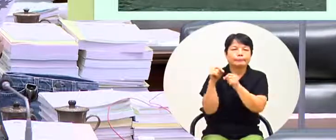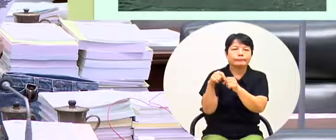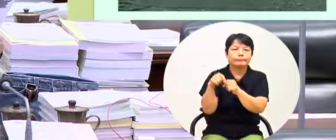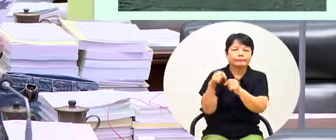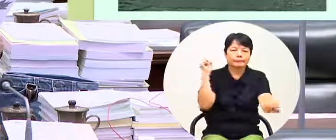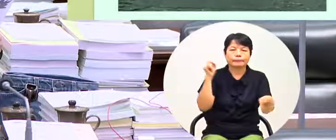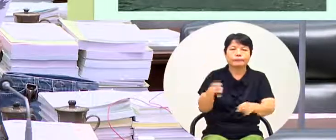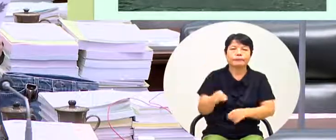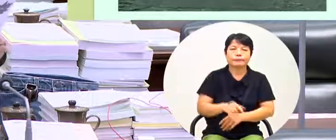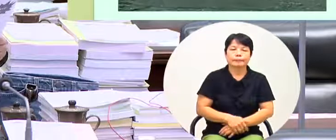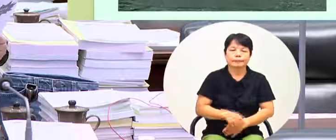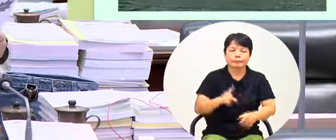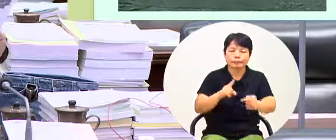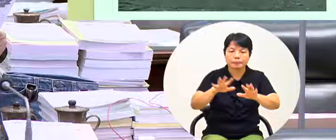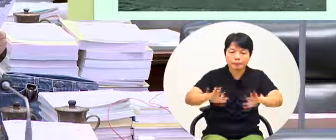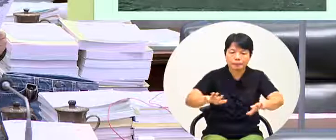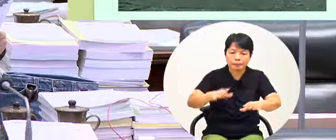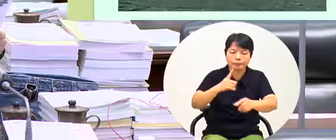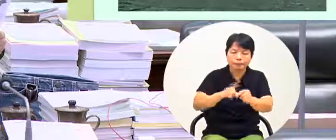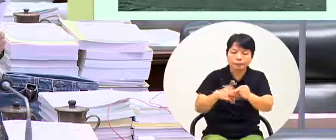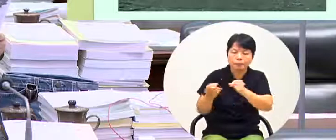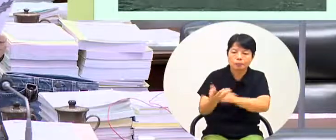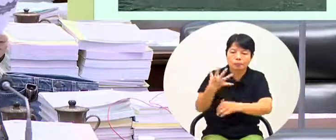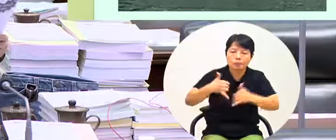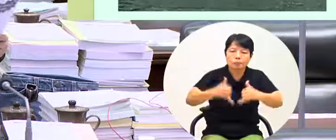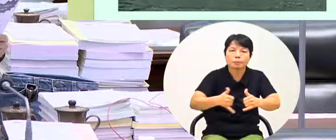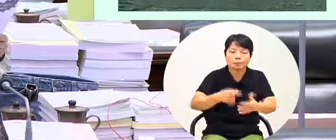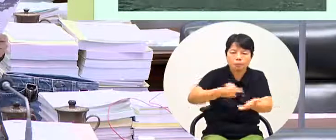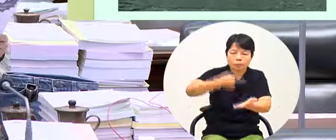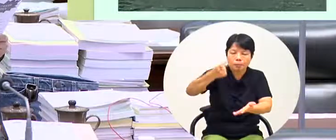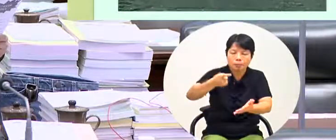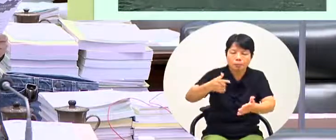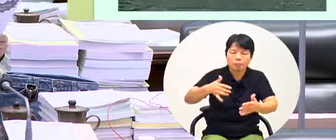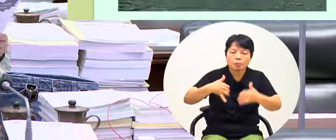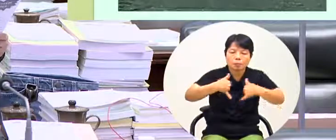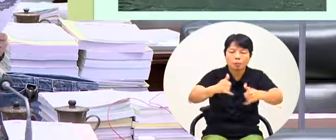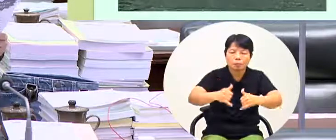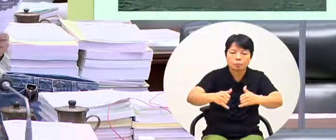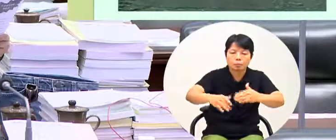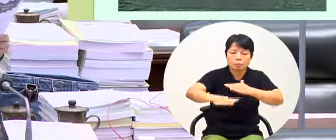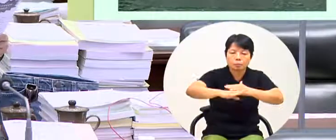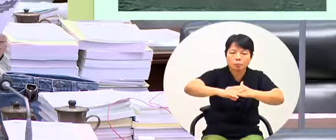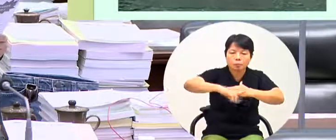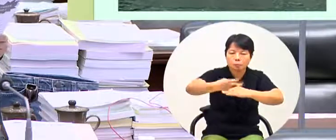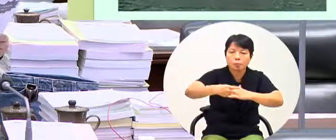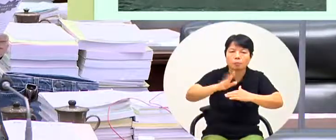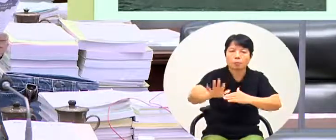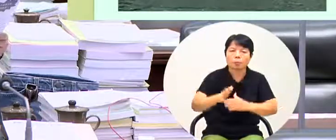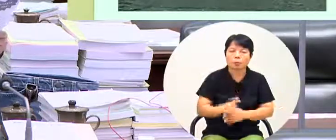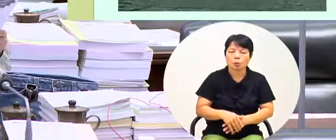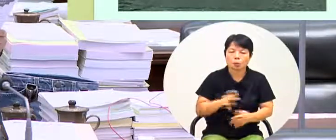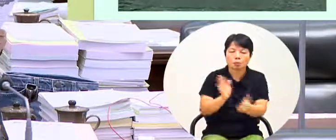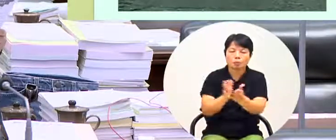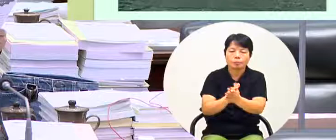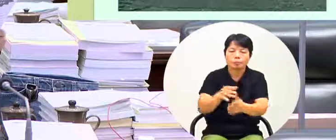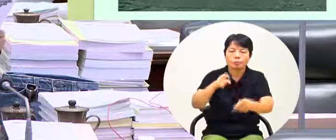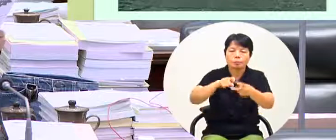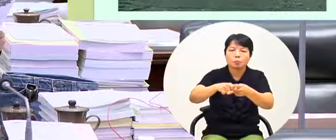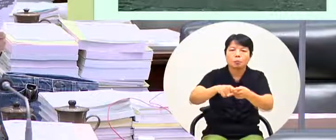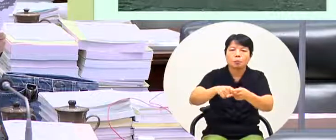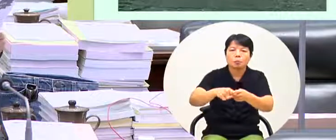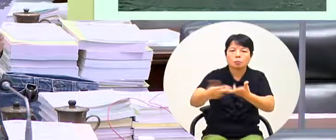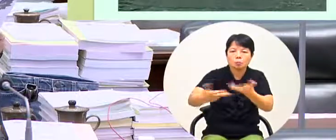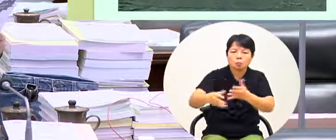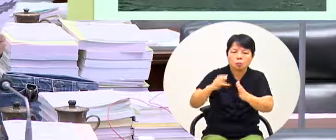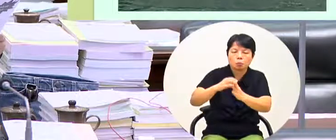个一次性的路平整修，那这当然我就要赞美一下公务局哦，在两个月就修好了，而且呢花了大